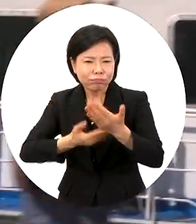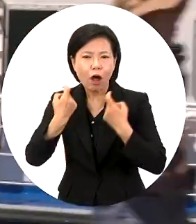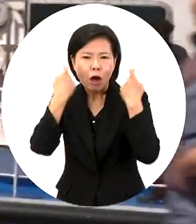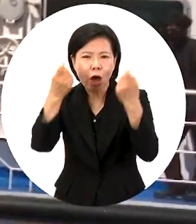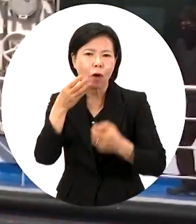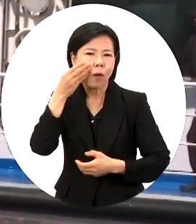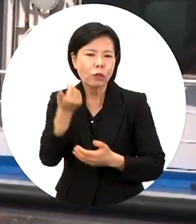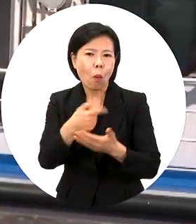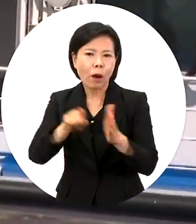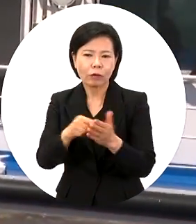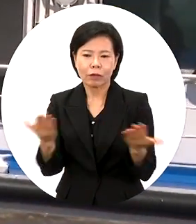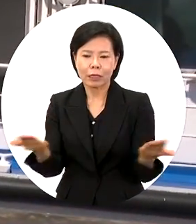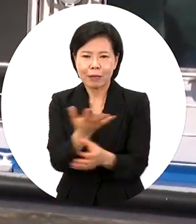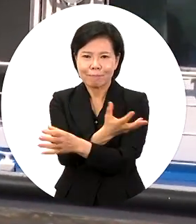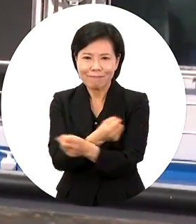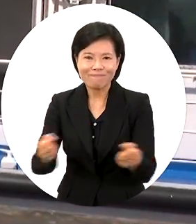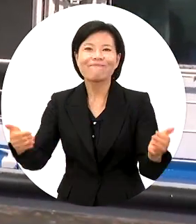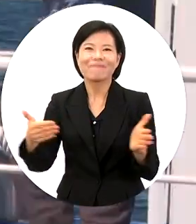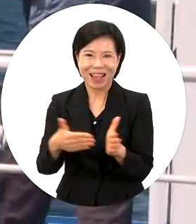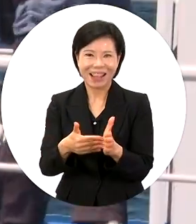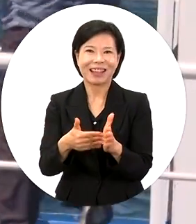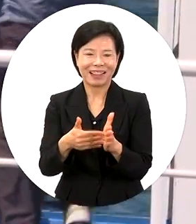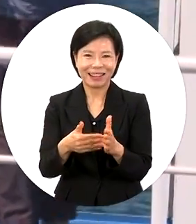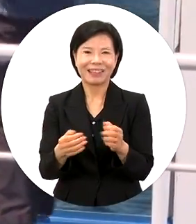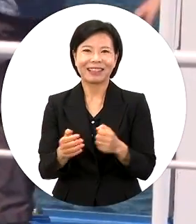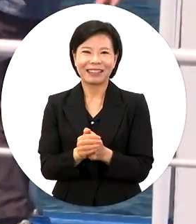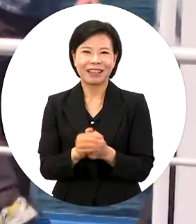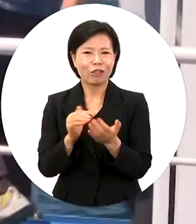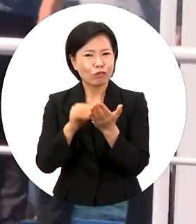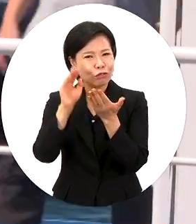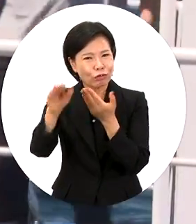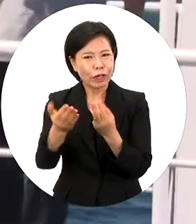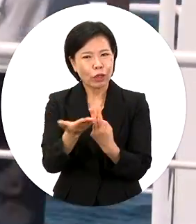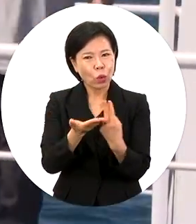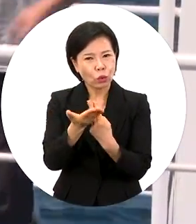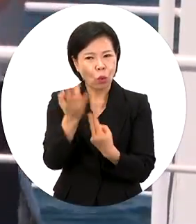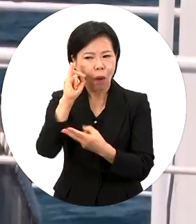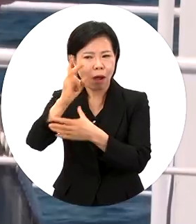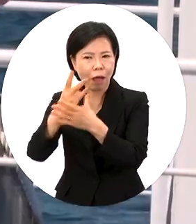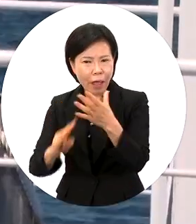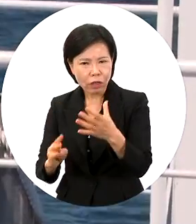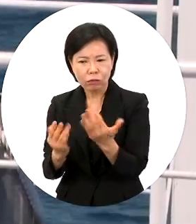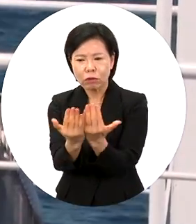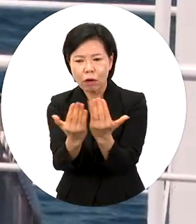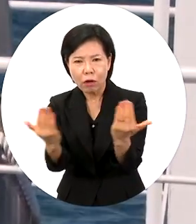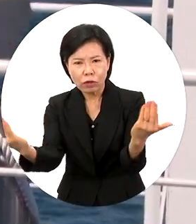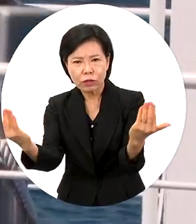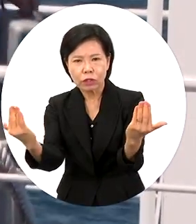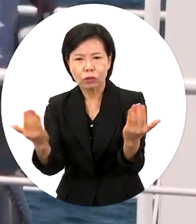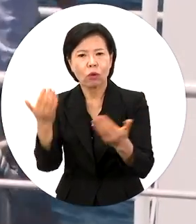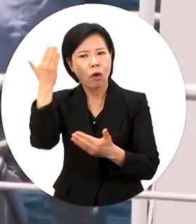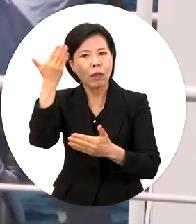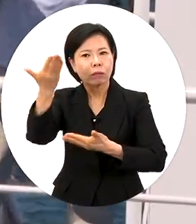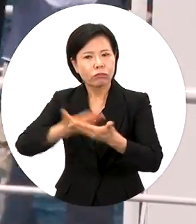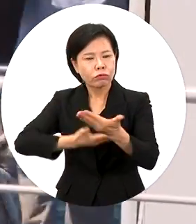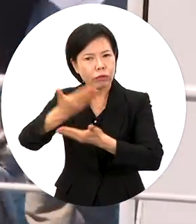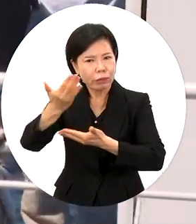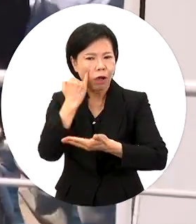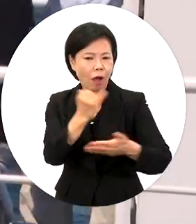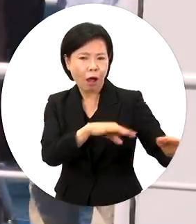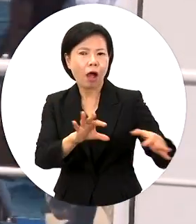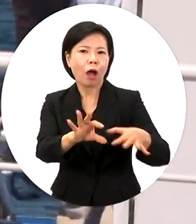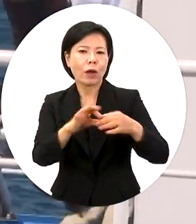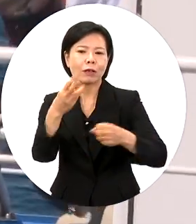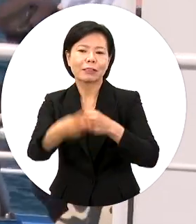섬생태 관광 활성화를 위한 업무 협약을 체결했는데요. 이후 독도와 해녀 교류 전시 및 태양문화 교류 행사